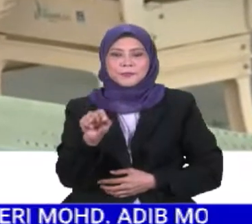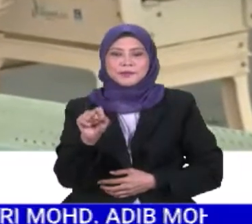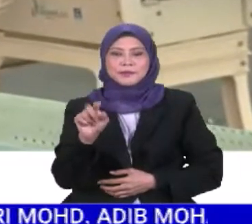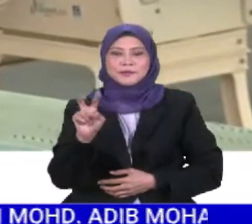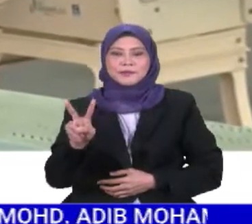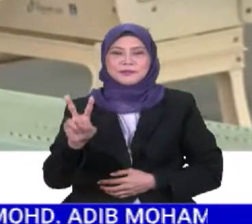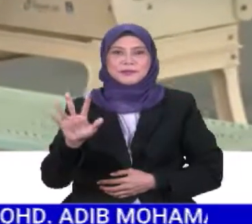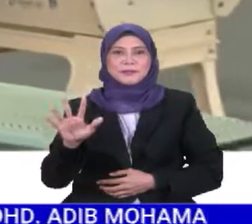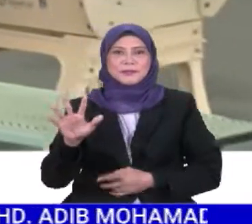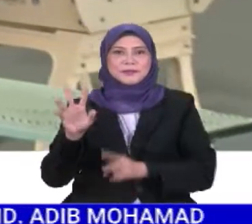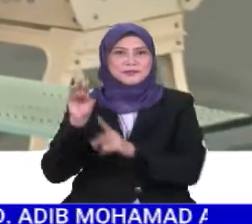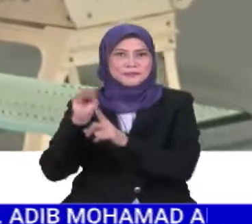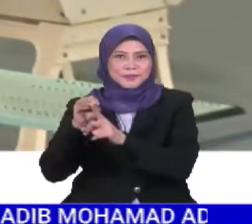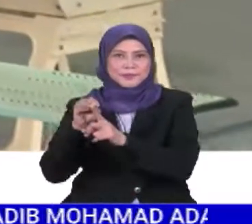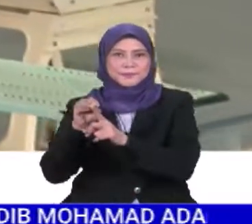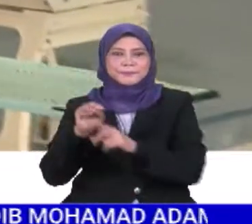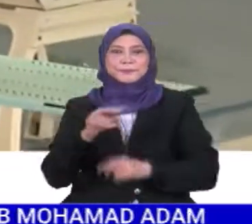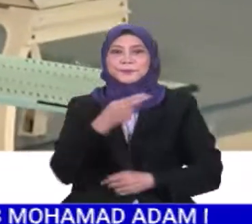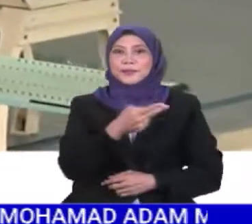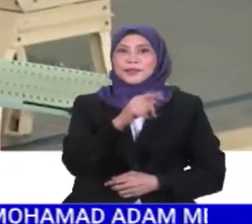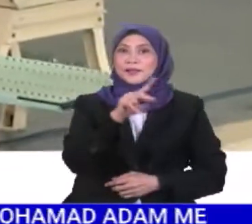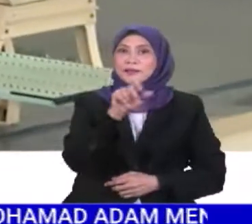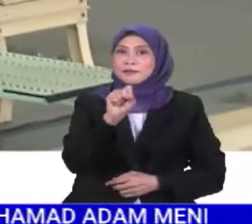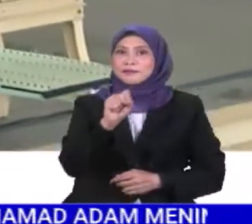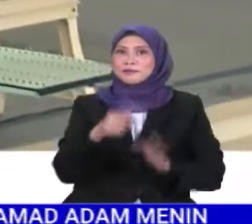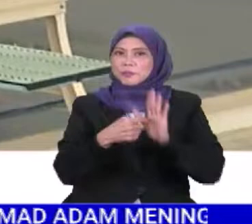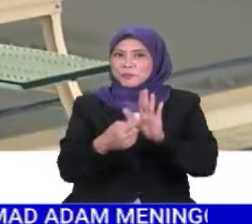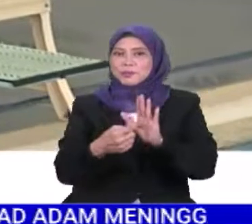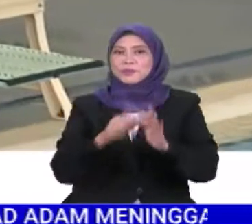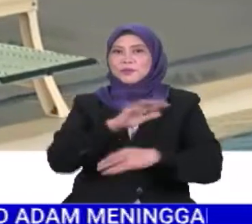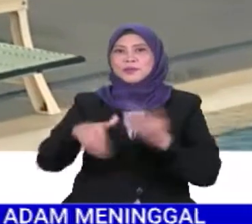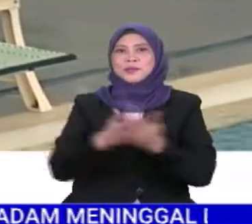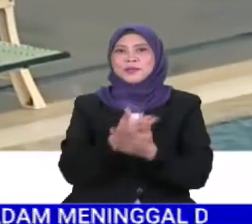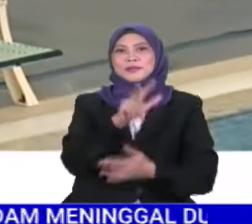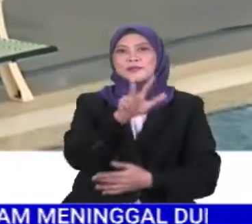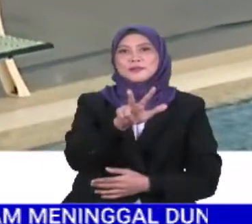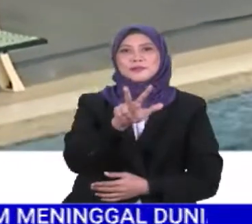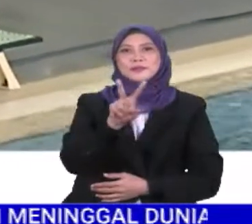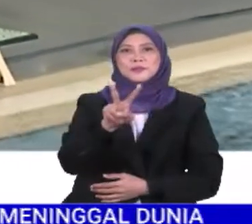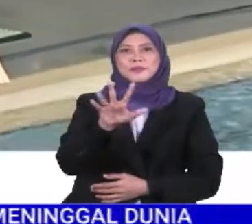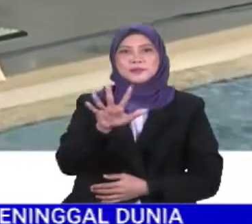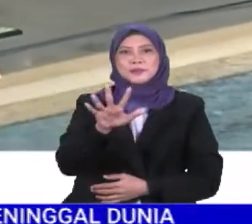6.25 mata. Hanis menutup aksi dengan keseluruhan